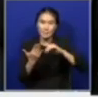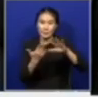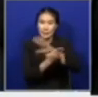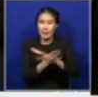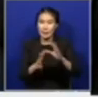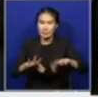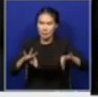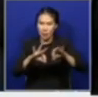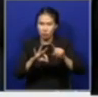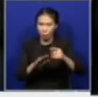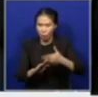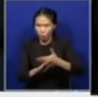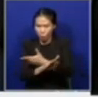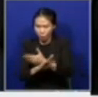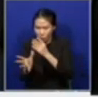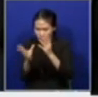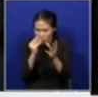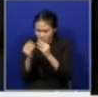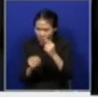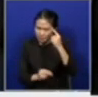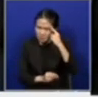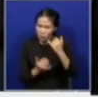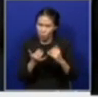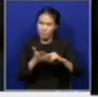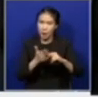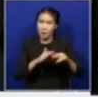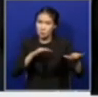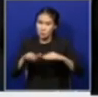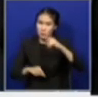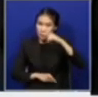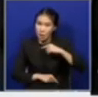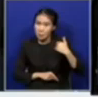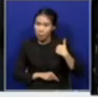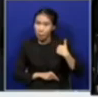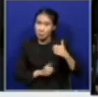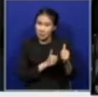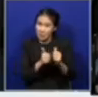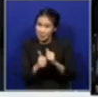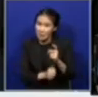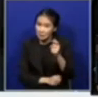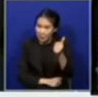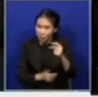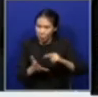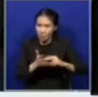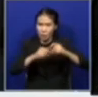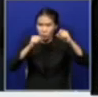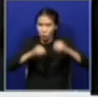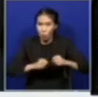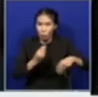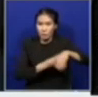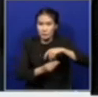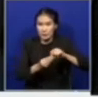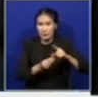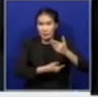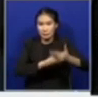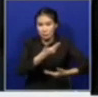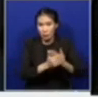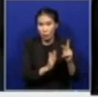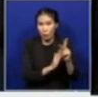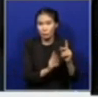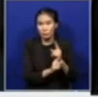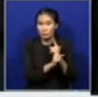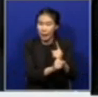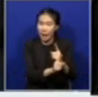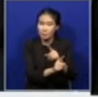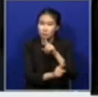ในการพัฒนาแล้วก็แก้ไขกฎหมายที่เกี่ยวข้องให้สอดคล้องกับกฎเกณฑ์ของความตกลง CPTPP ดังนั้นค่ะ